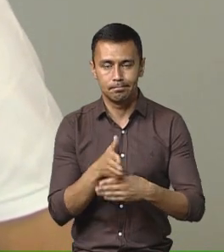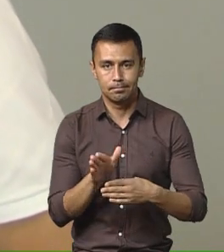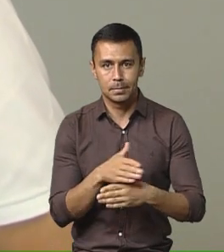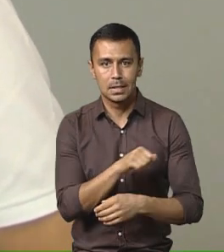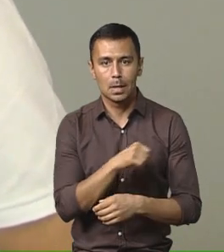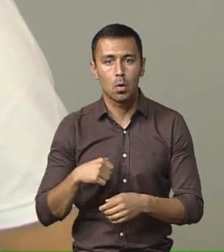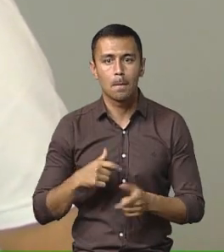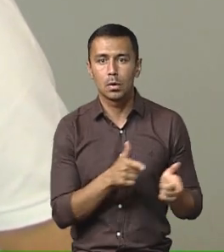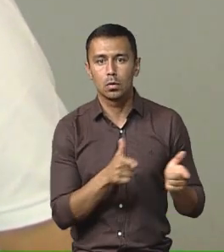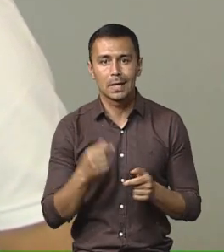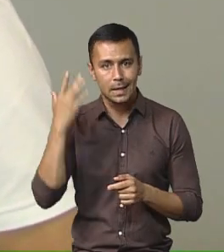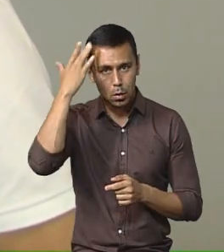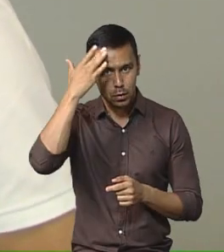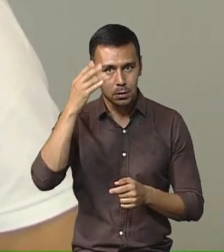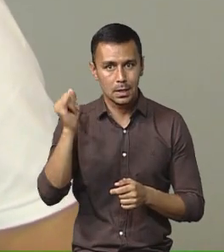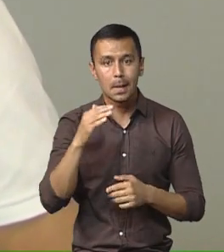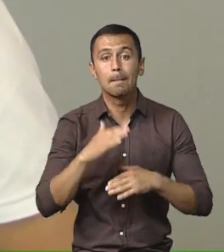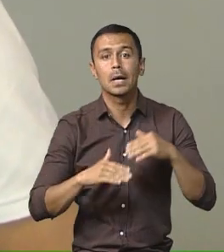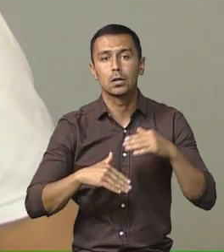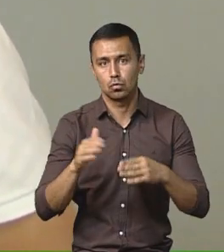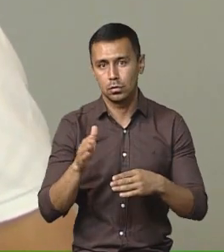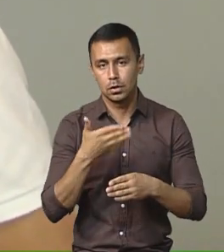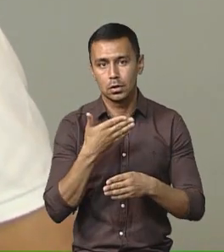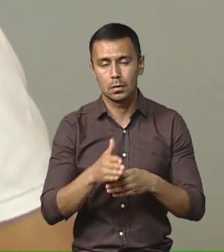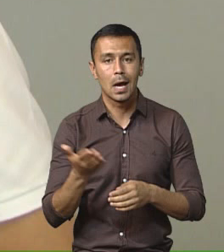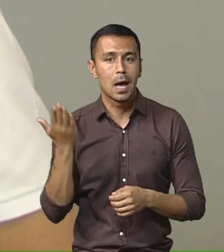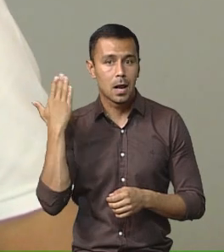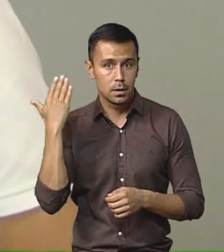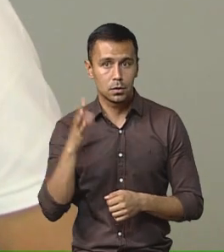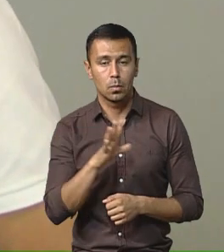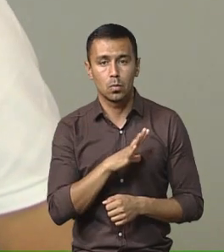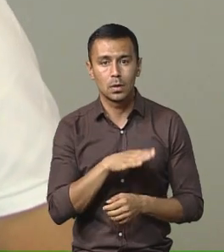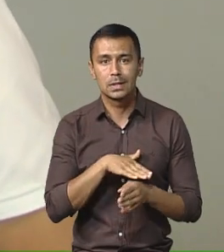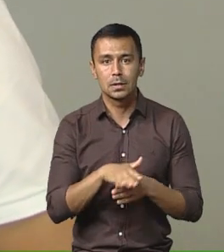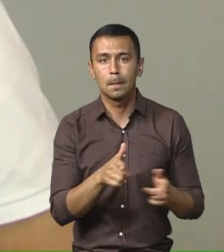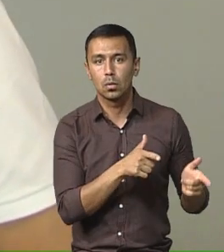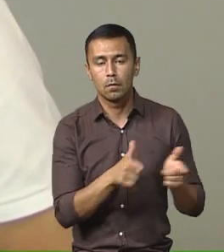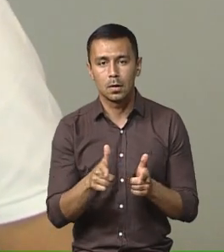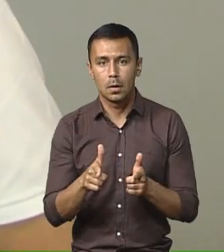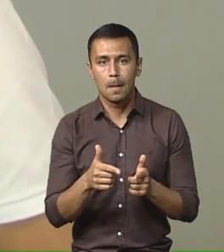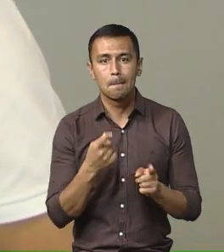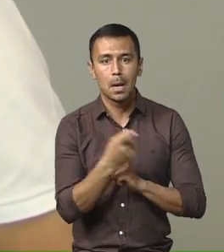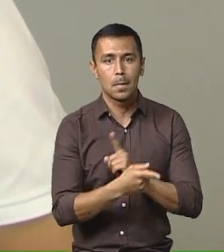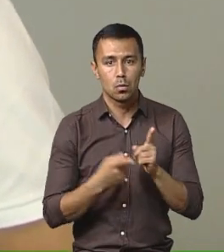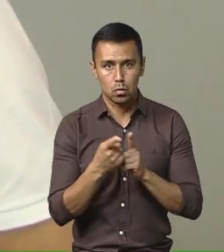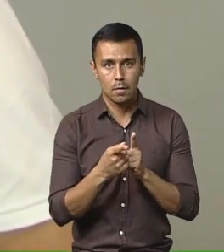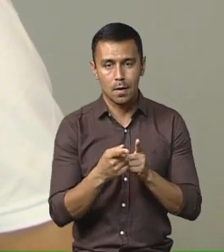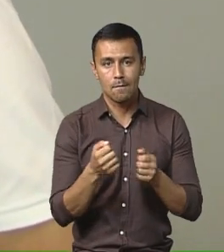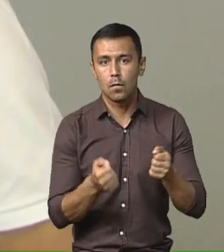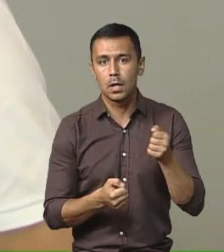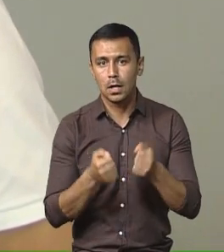самої підготовки на теоретичну і на практичну. Раніше здійснилася підготовка водіїв